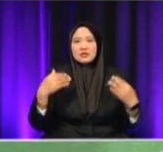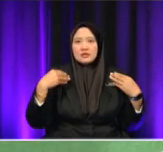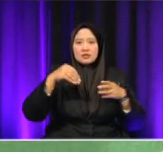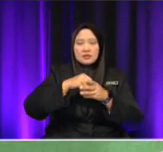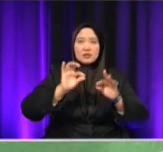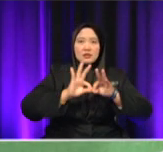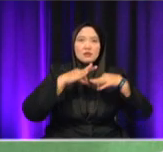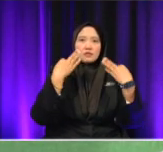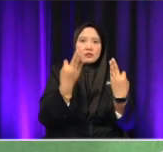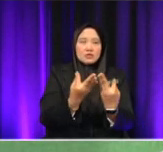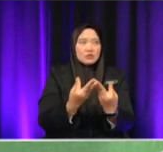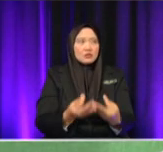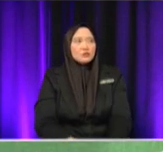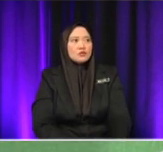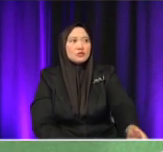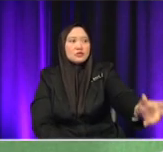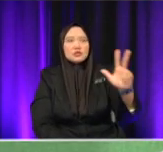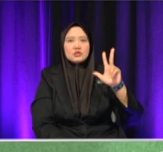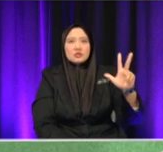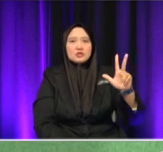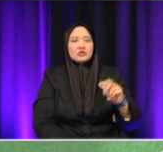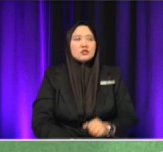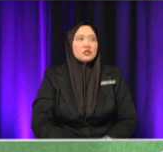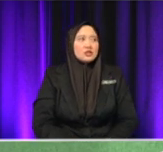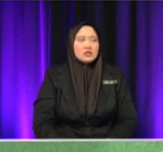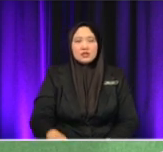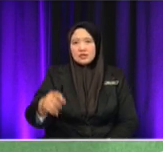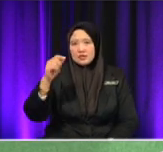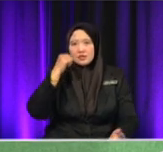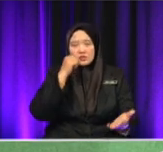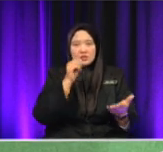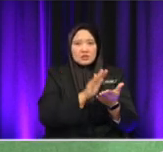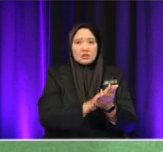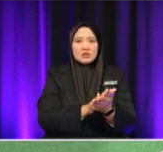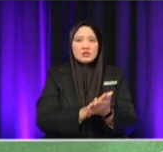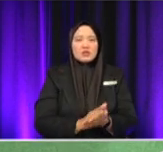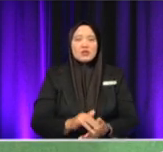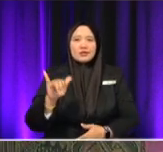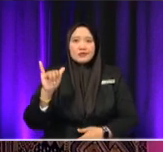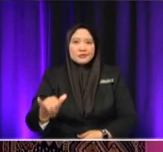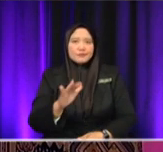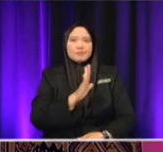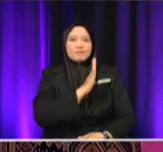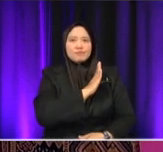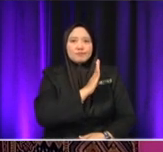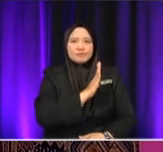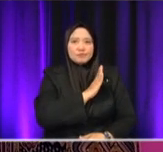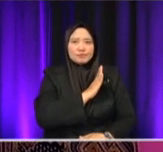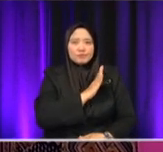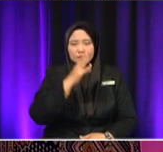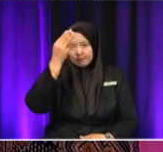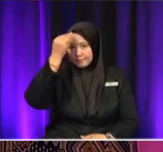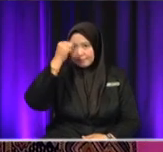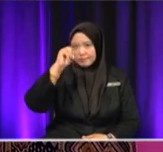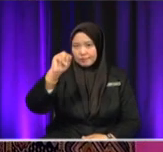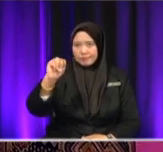perlulah Hai sebagaimana yang saya rasakan tadi karena istri yang berakhlak mulia dan bercakap dengan elu dengan suami Walaupun mungkin kita lebih